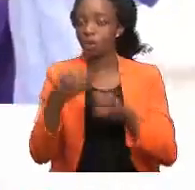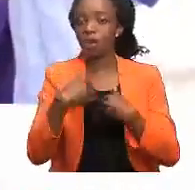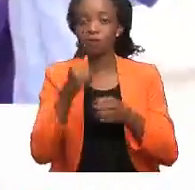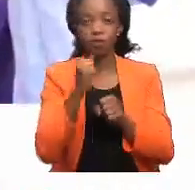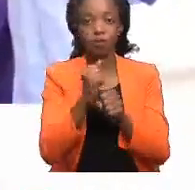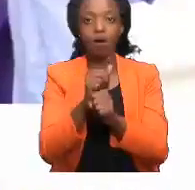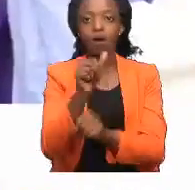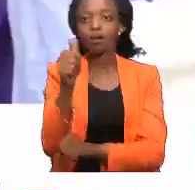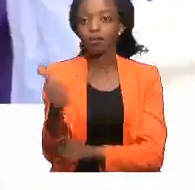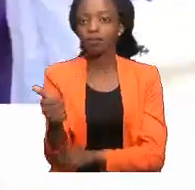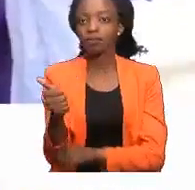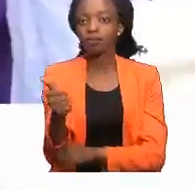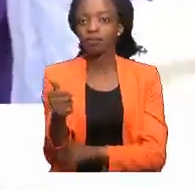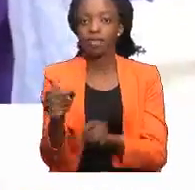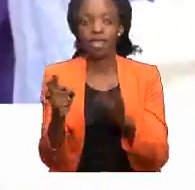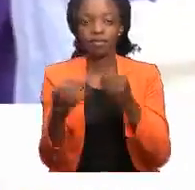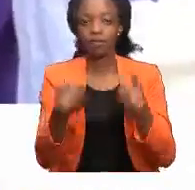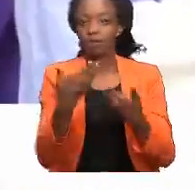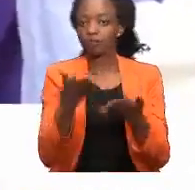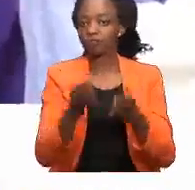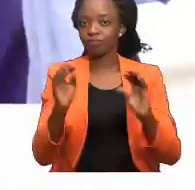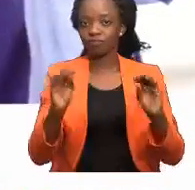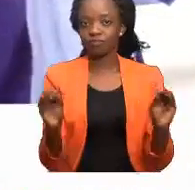nyingine hata ikiwa hatuko hapa.